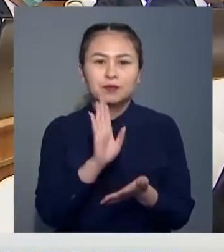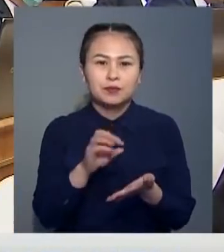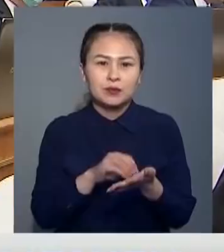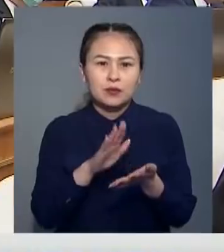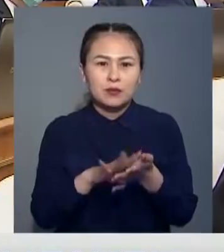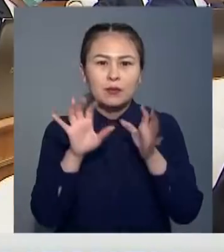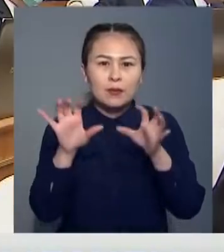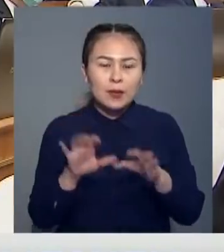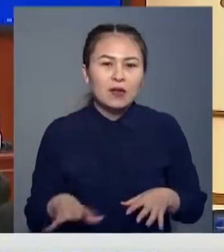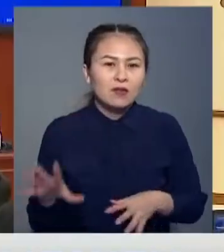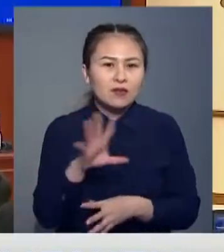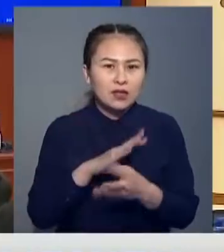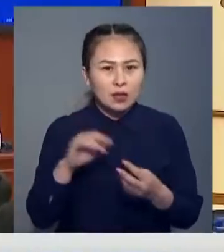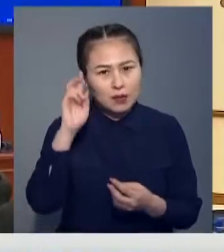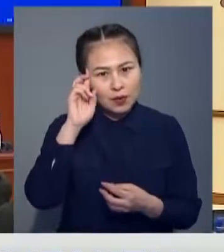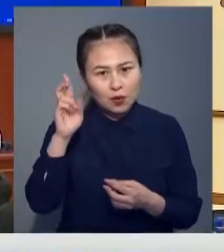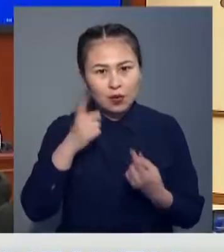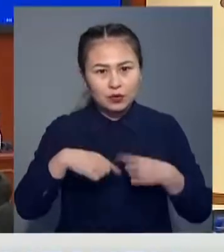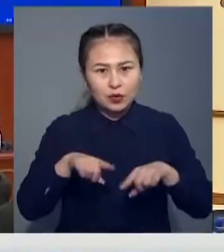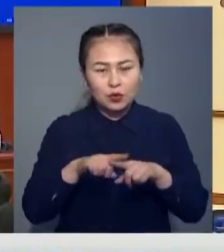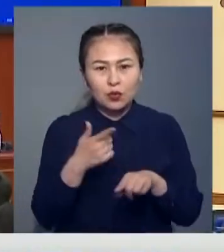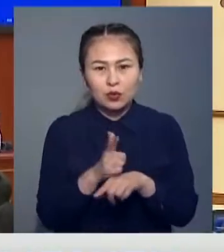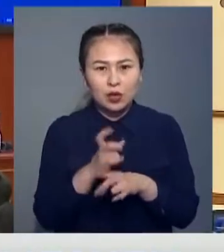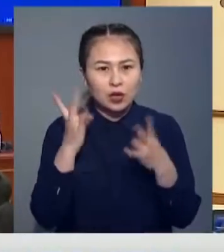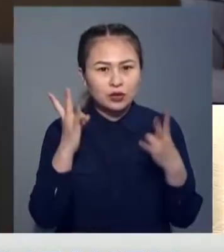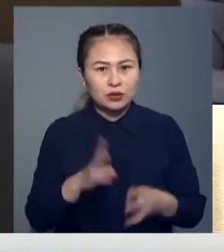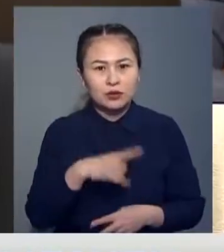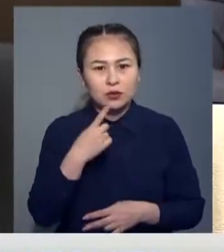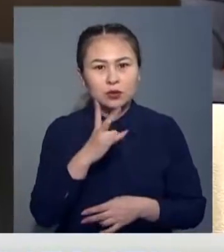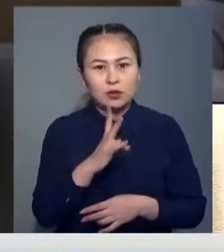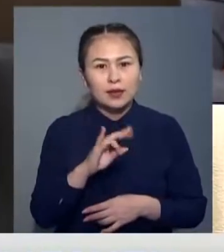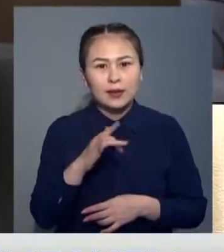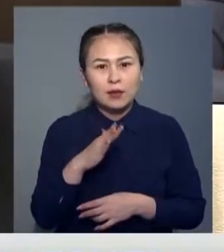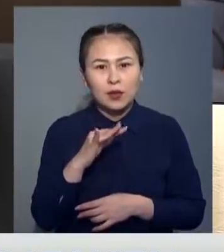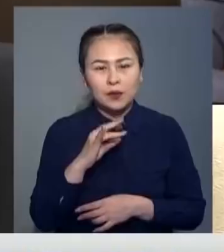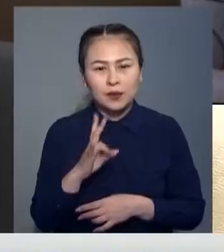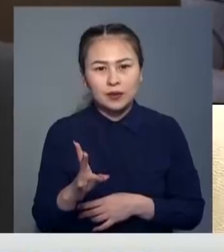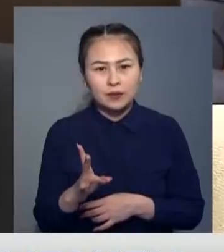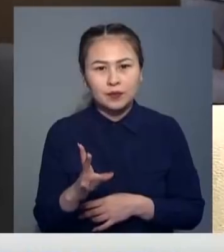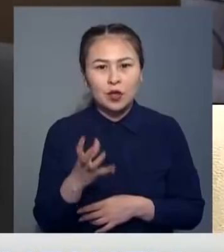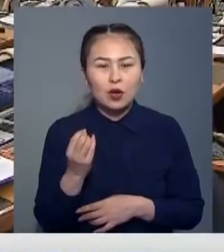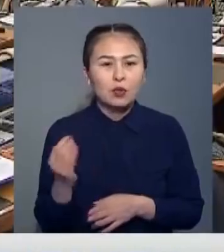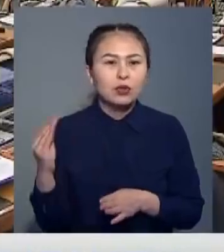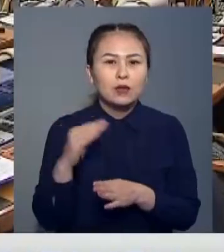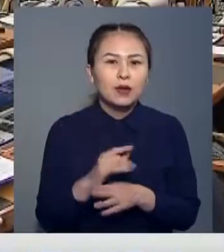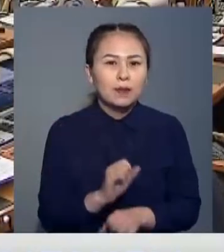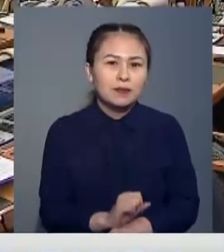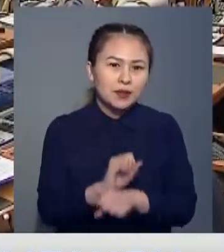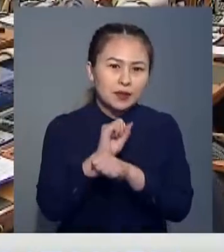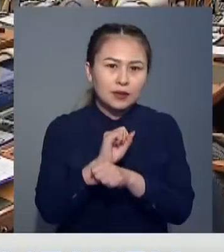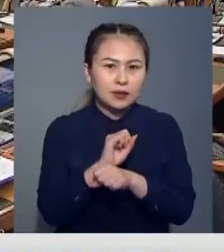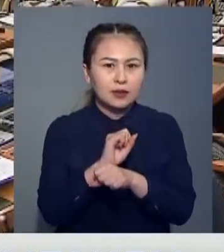отыр. Осының барлығы мемлекет қоғам үшін өте қажет, деді мәжіліс төрағасы Нұрлан Нығматулин. Бұдан